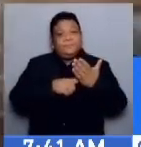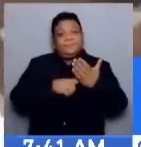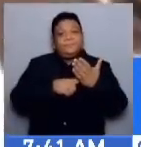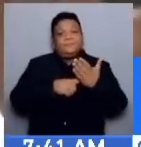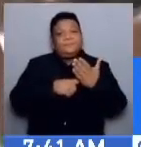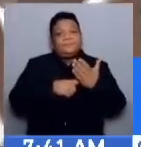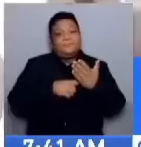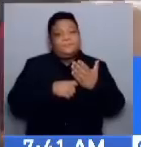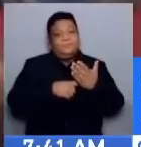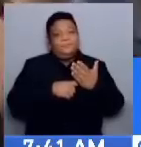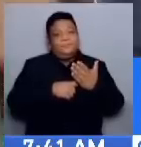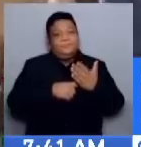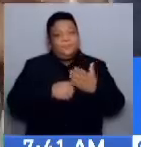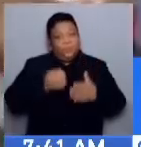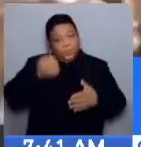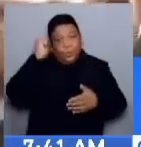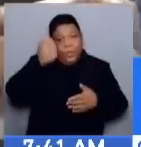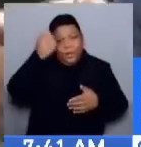Suklay!